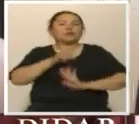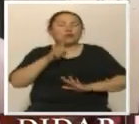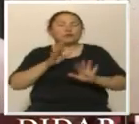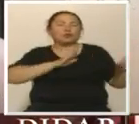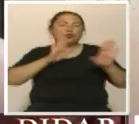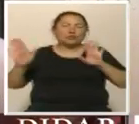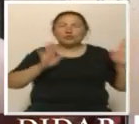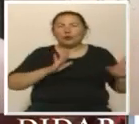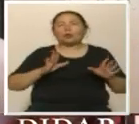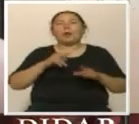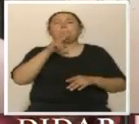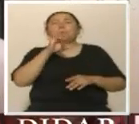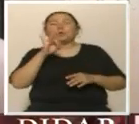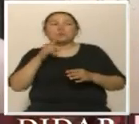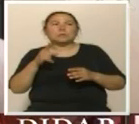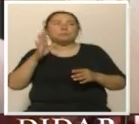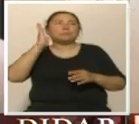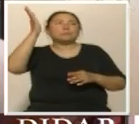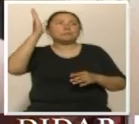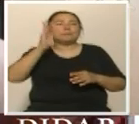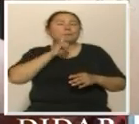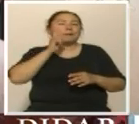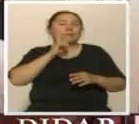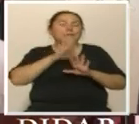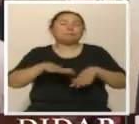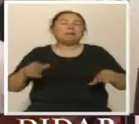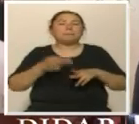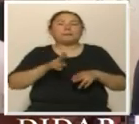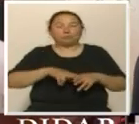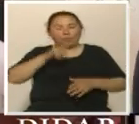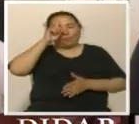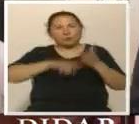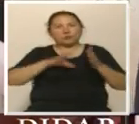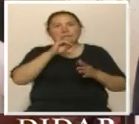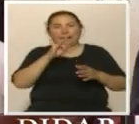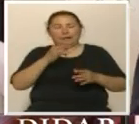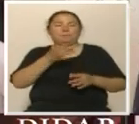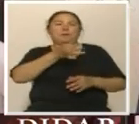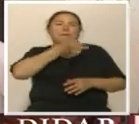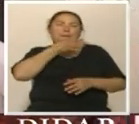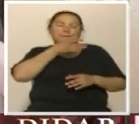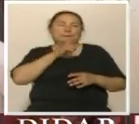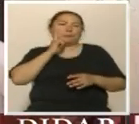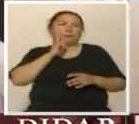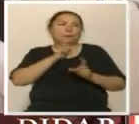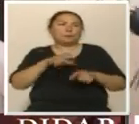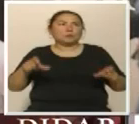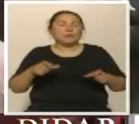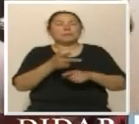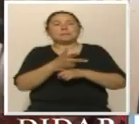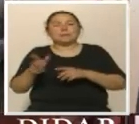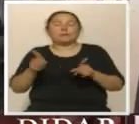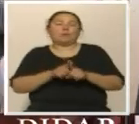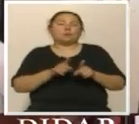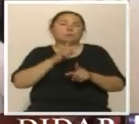режиссёра продюсера и сценаристы перспективные молодые ребята поэтому мы уверены что сериал найдет отклик в сердцах молодых людей так как снят такой